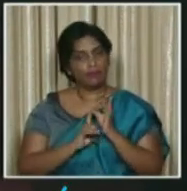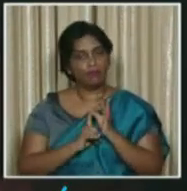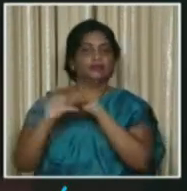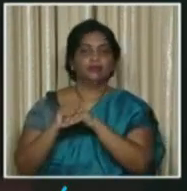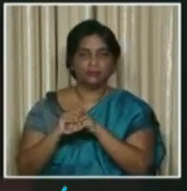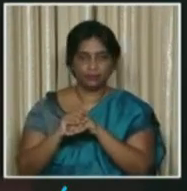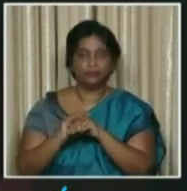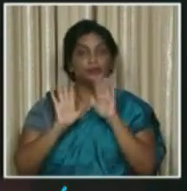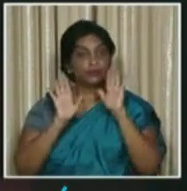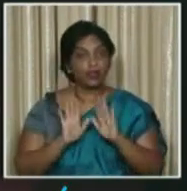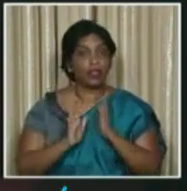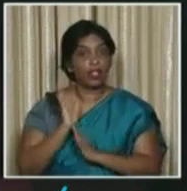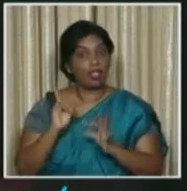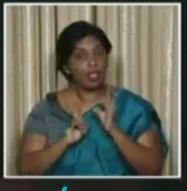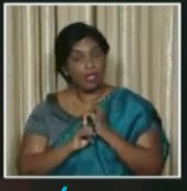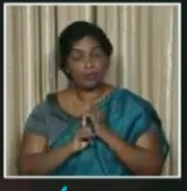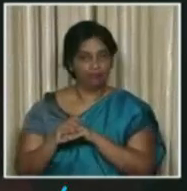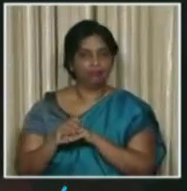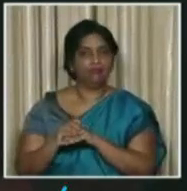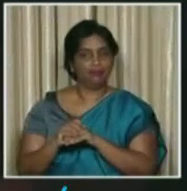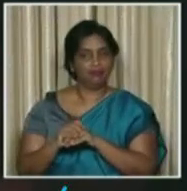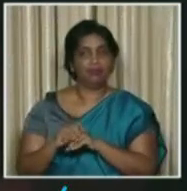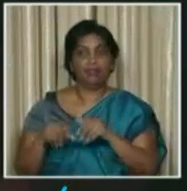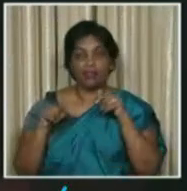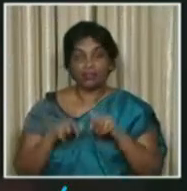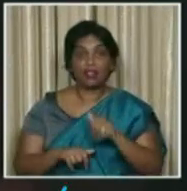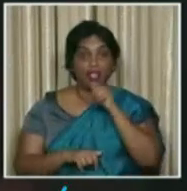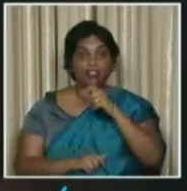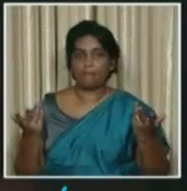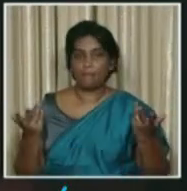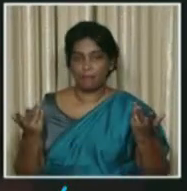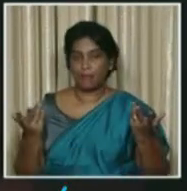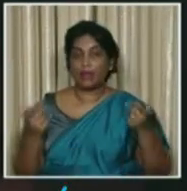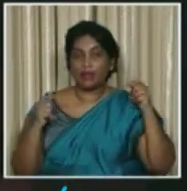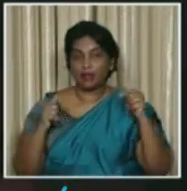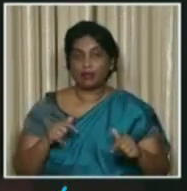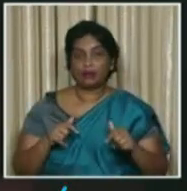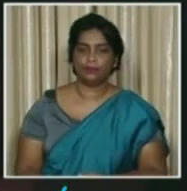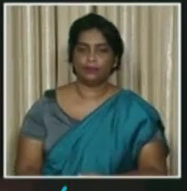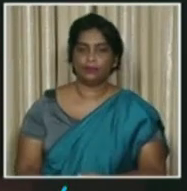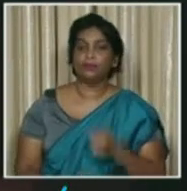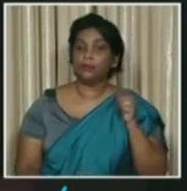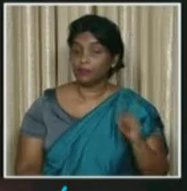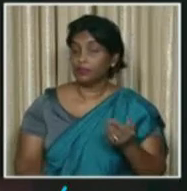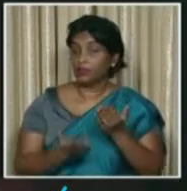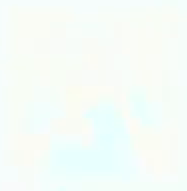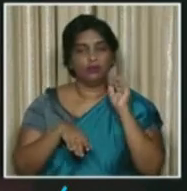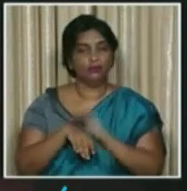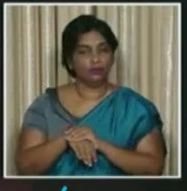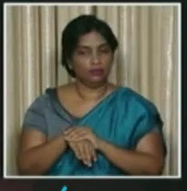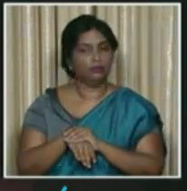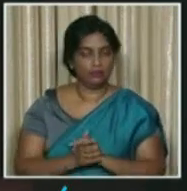එක ගත්තා. හැබැයි ඇමති ටොනික් එක අරගෙන දැන් සත්‍ය හොයාගන්න බැරුව දැන් පැනික් වෙලා සාක්ෂි